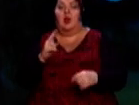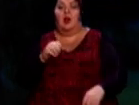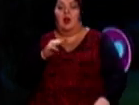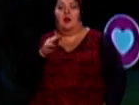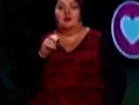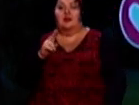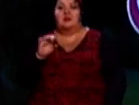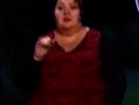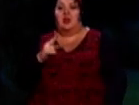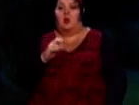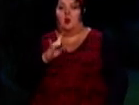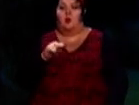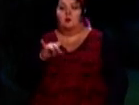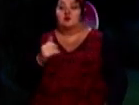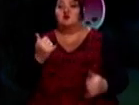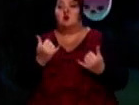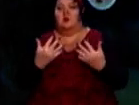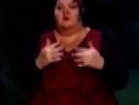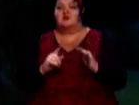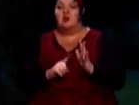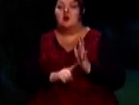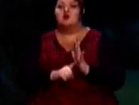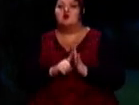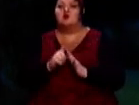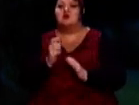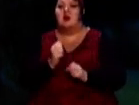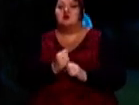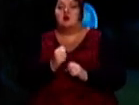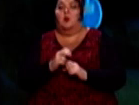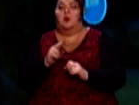баланс ДСА, і сьогодні вже розпочинаються роботи по його